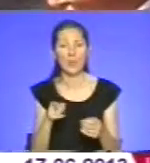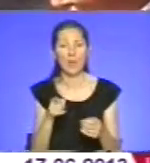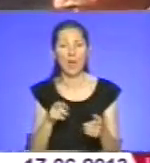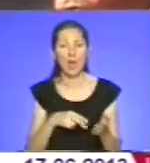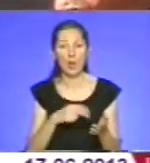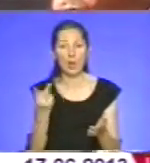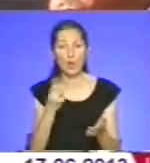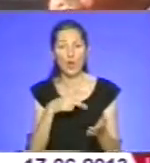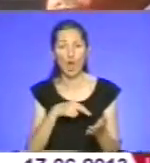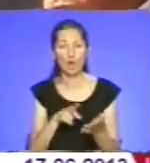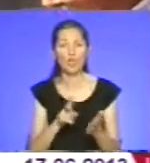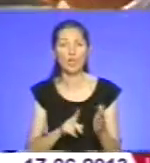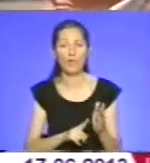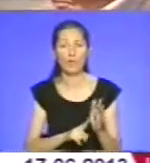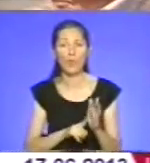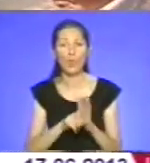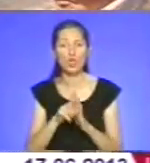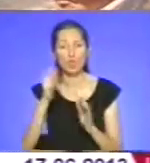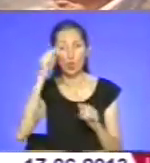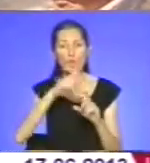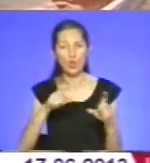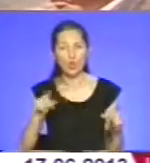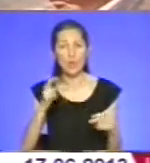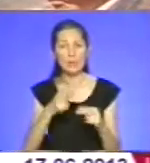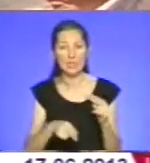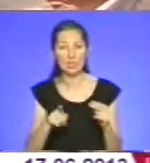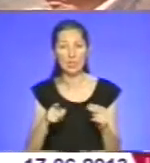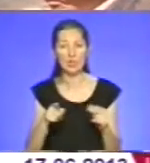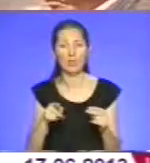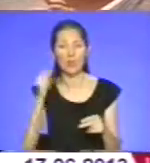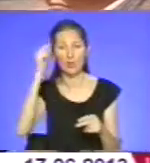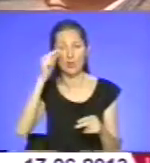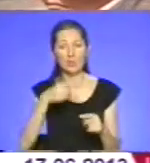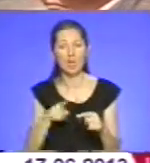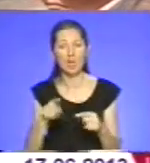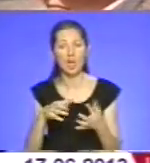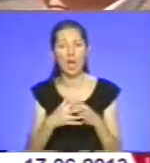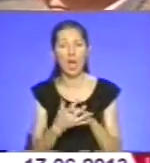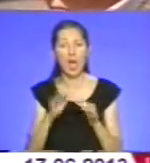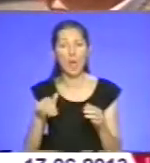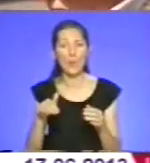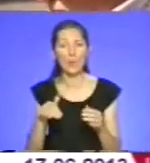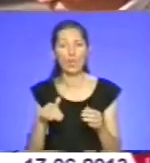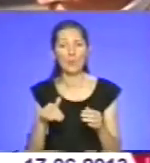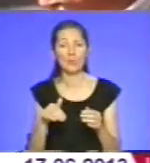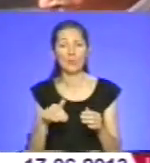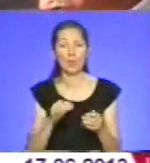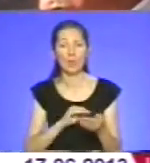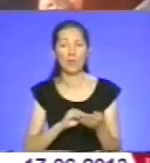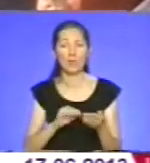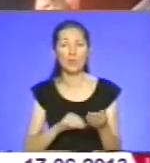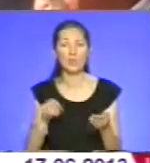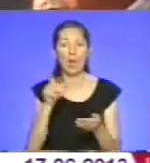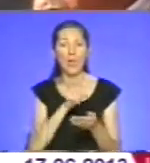початкову школу. А тоді вже кончили, а тоді він в Обичах вчився і вже потім вийшов, вже на письменника